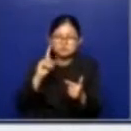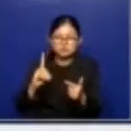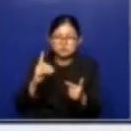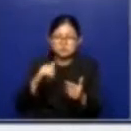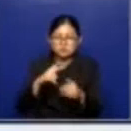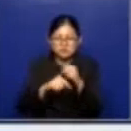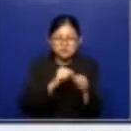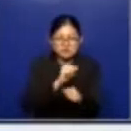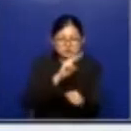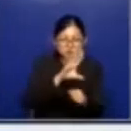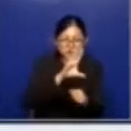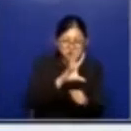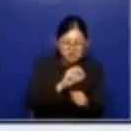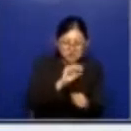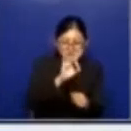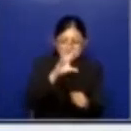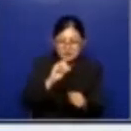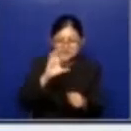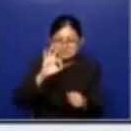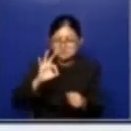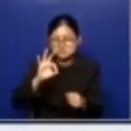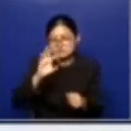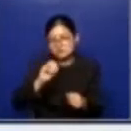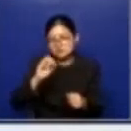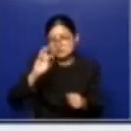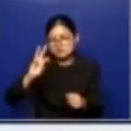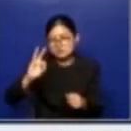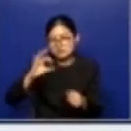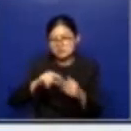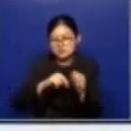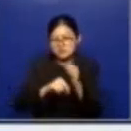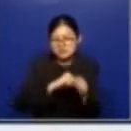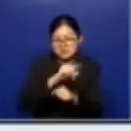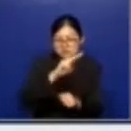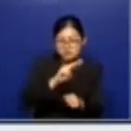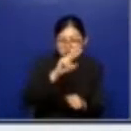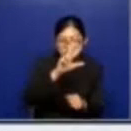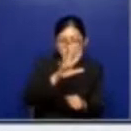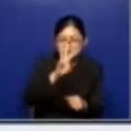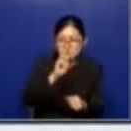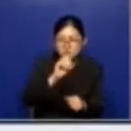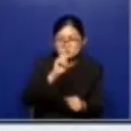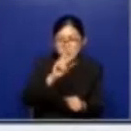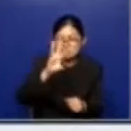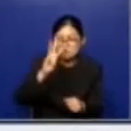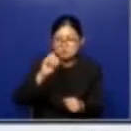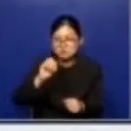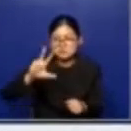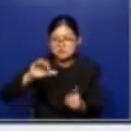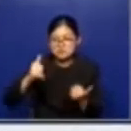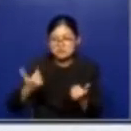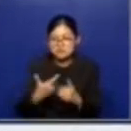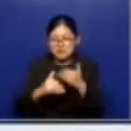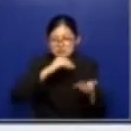2557 58 59นะครับแต่ว่าในปี2563 64นี้การผลิตยาเสพติดนั้นนะครับ